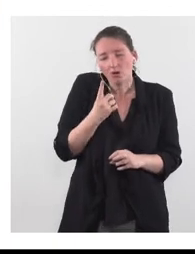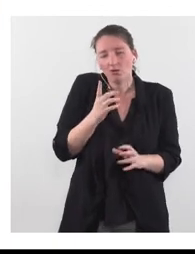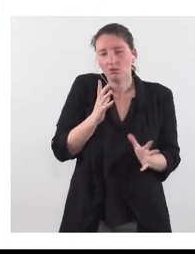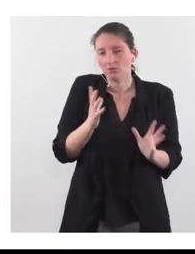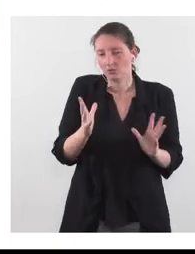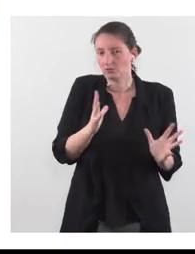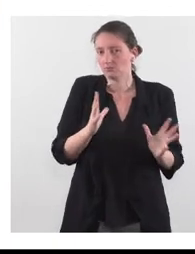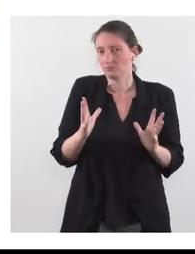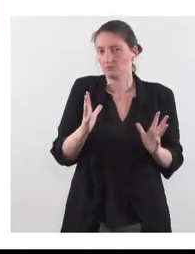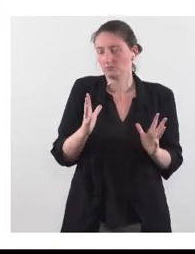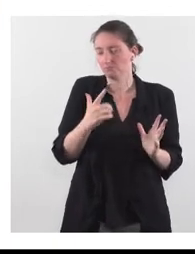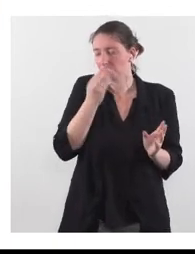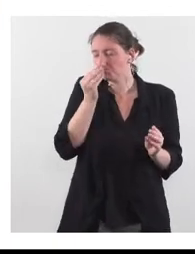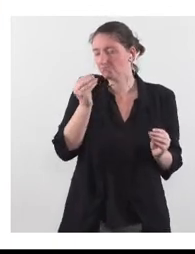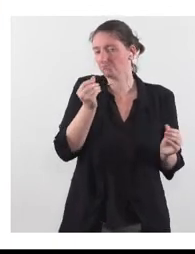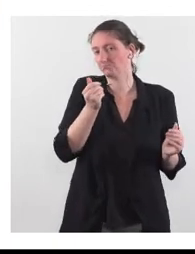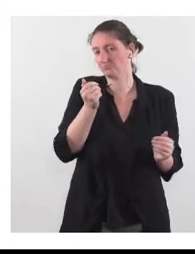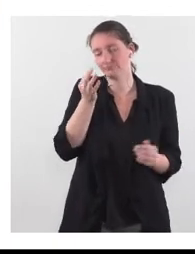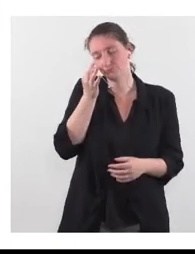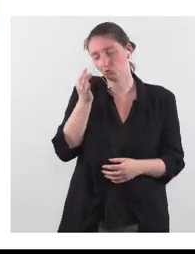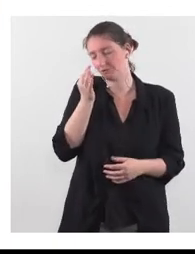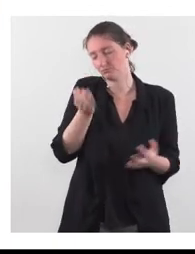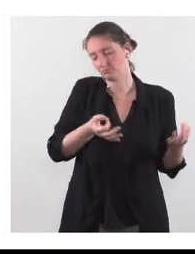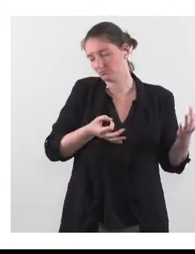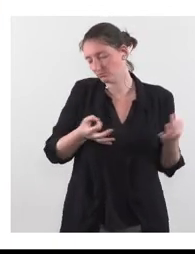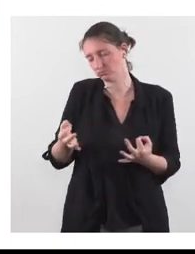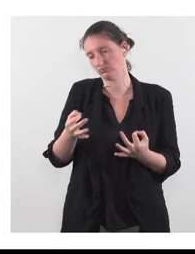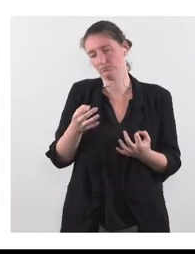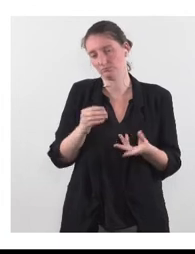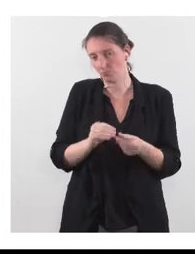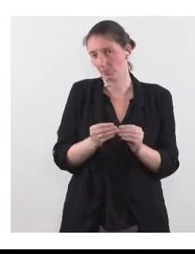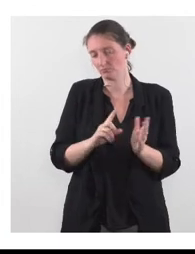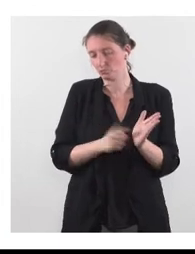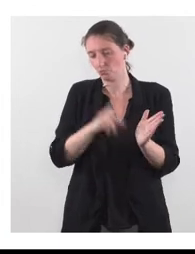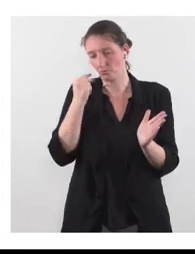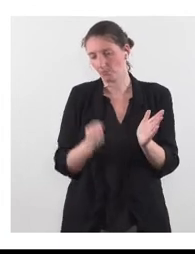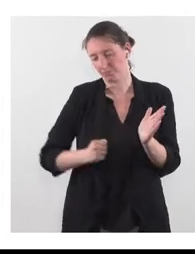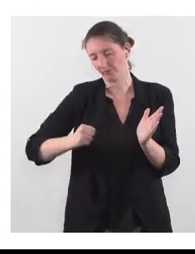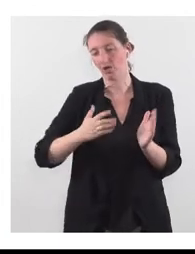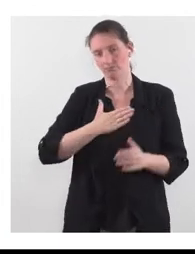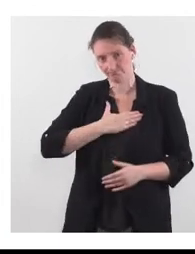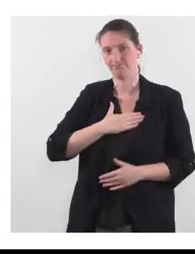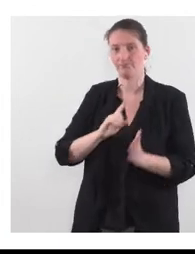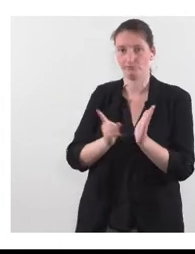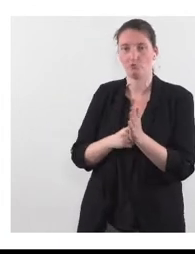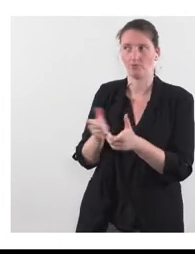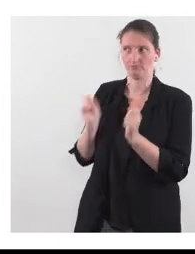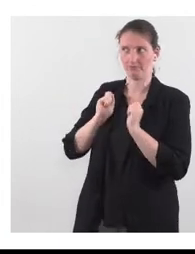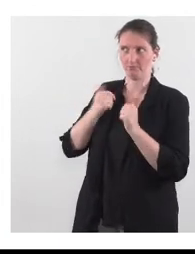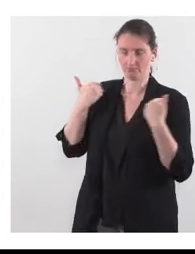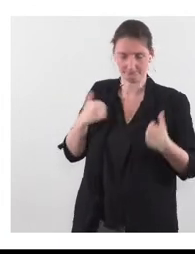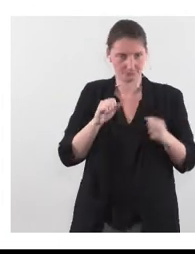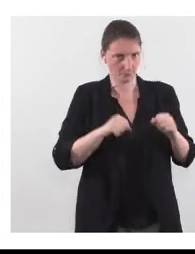une violation systémique et continue des droits de l'homme. Et dans ce cas-là, nous avons le droit et le pouvoir de mener une